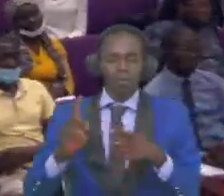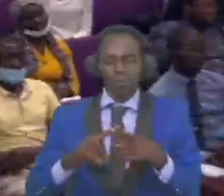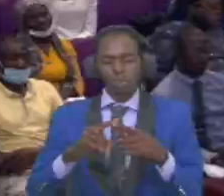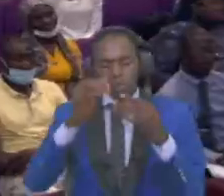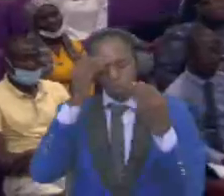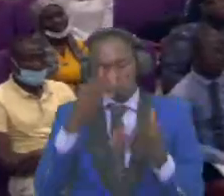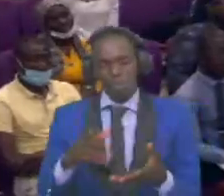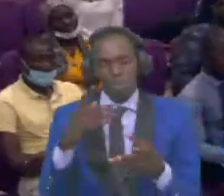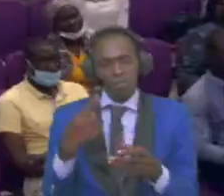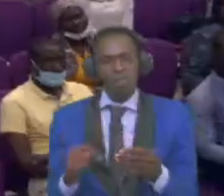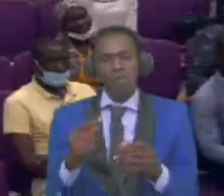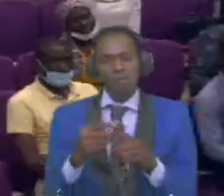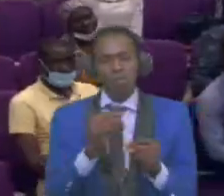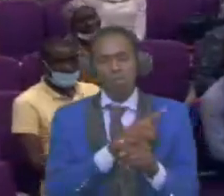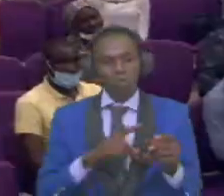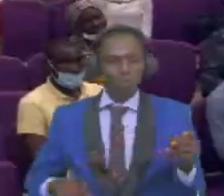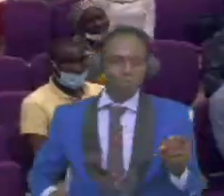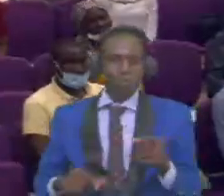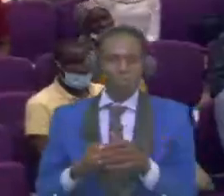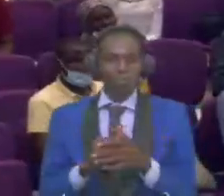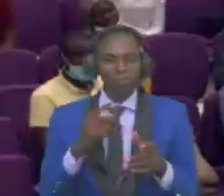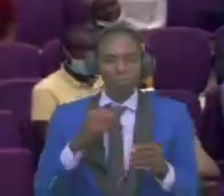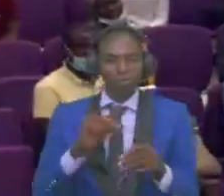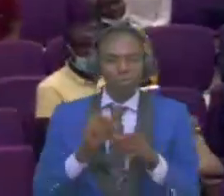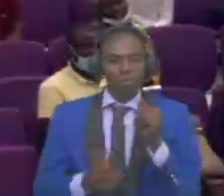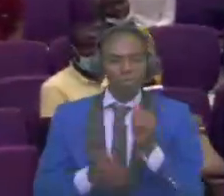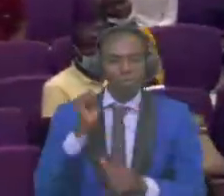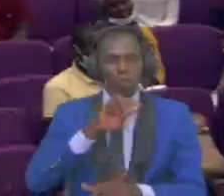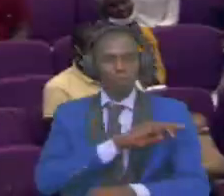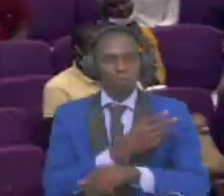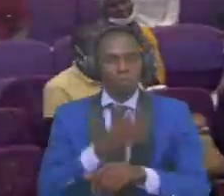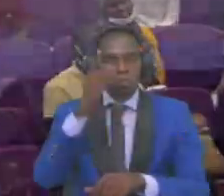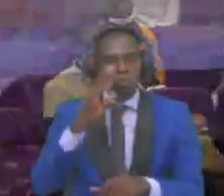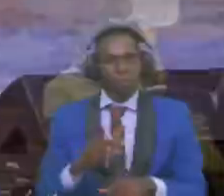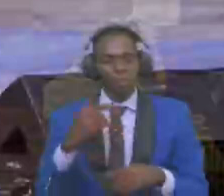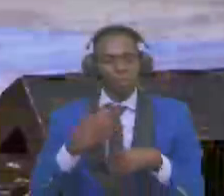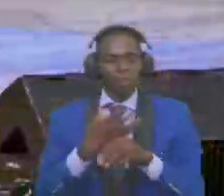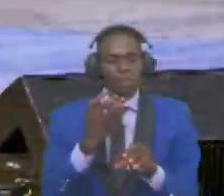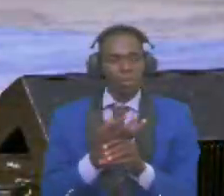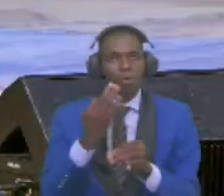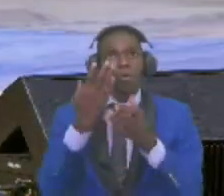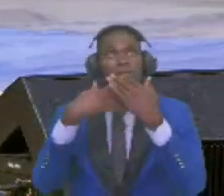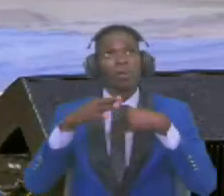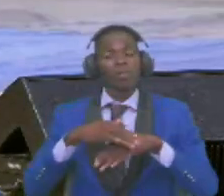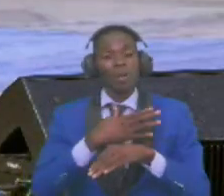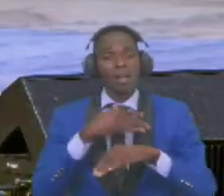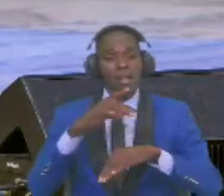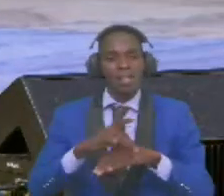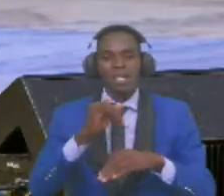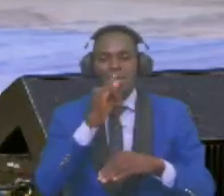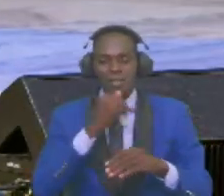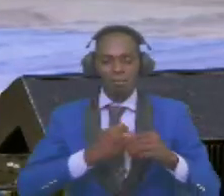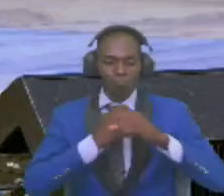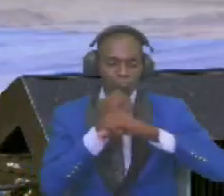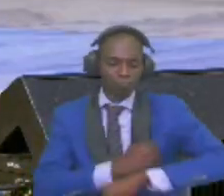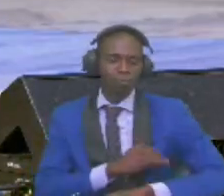bélier aux seniors quel que soit ce qui est devant nous sachant que le jeu de puissance le créateur du ciel et de la terre est